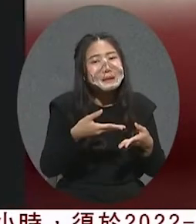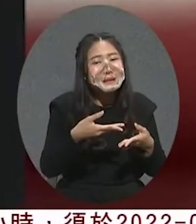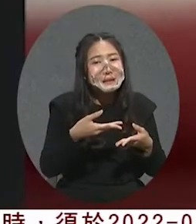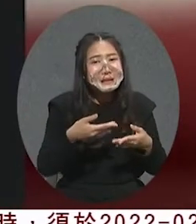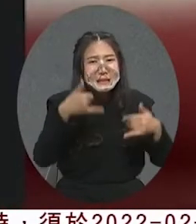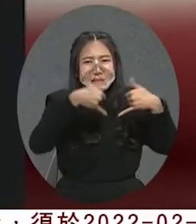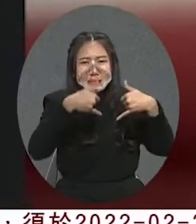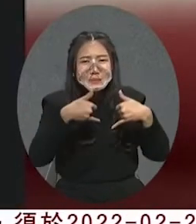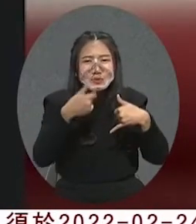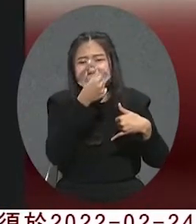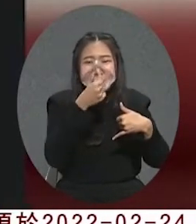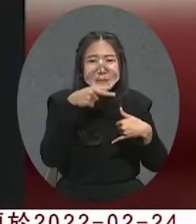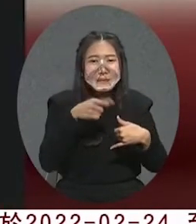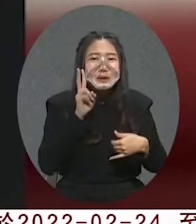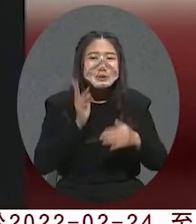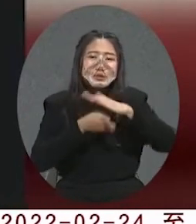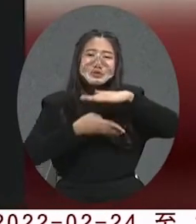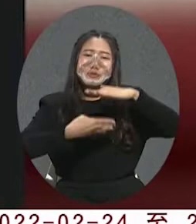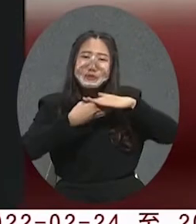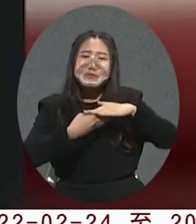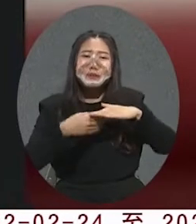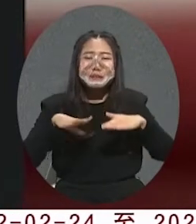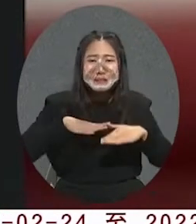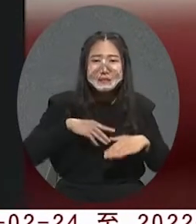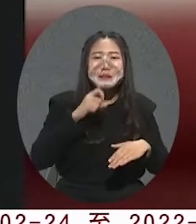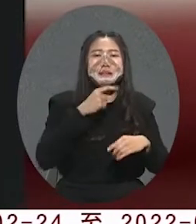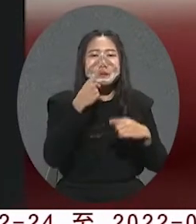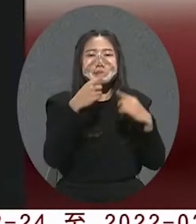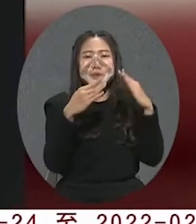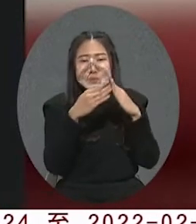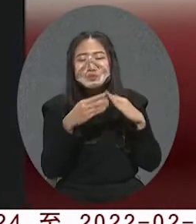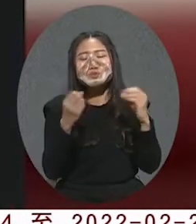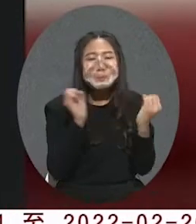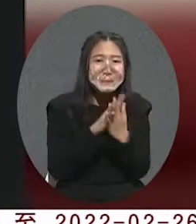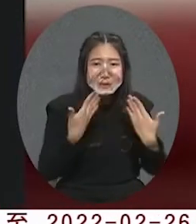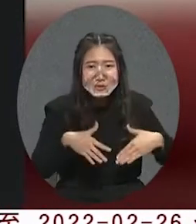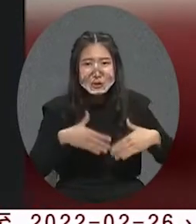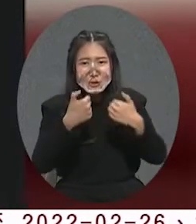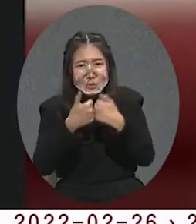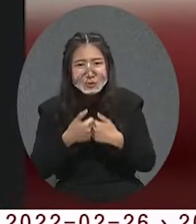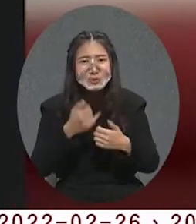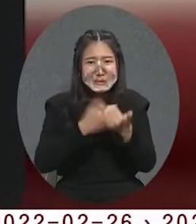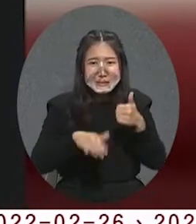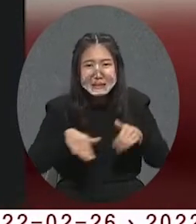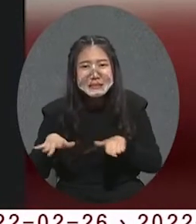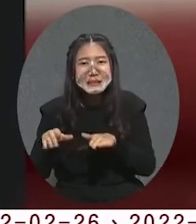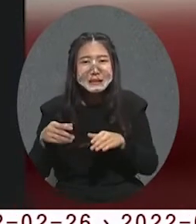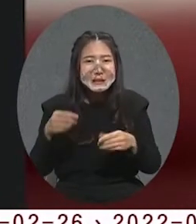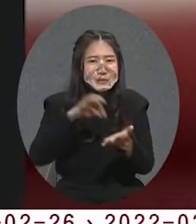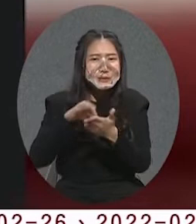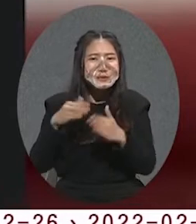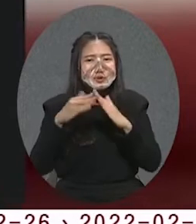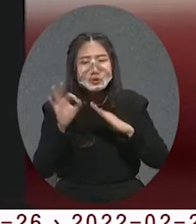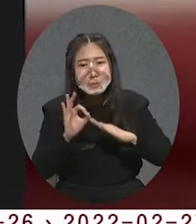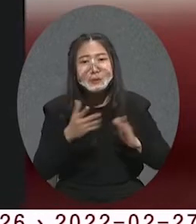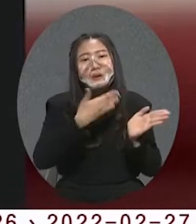接觸者，譬如你好似話劏房嘅情況，有位户主感染咗啦，但係個太太啊仔仔冇地方住啦，其實咧就應該咧